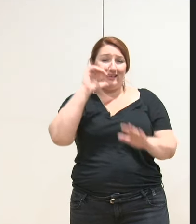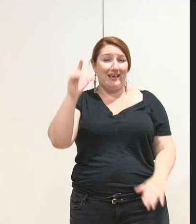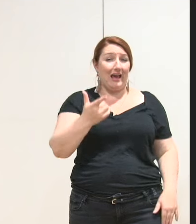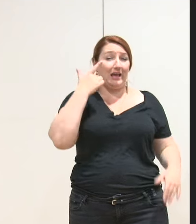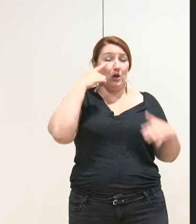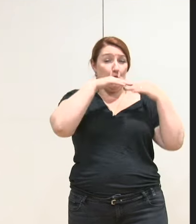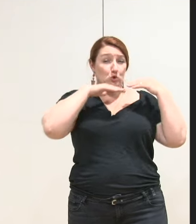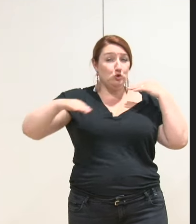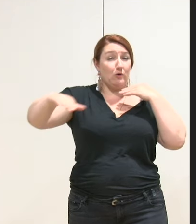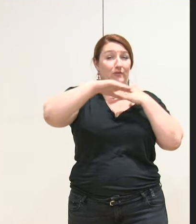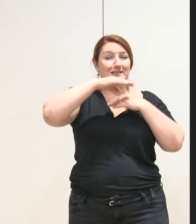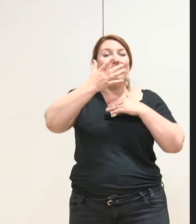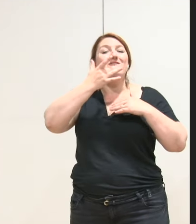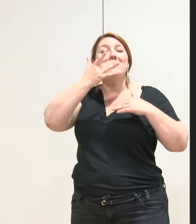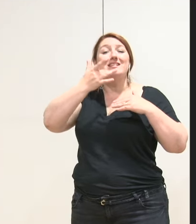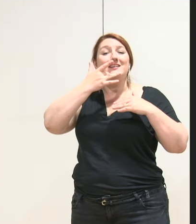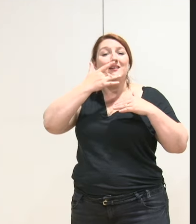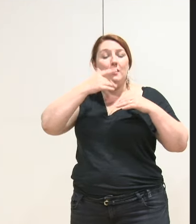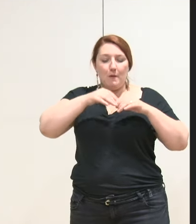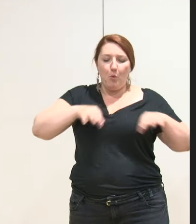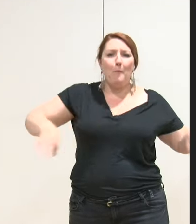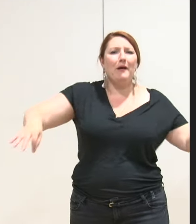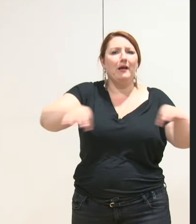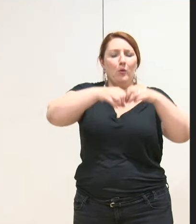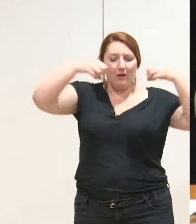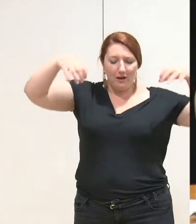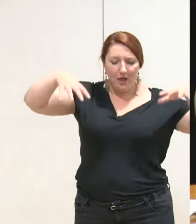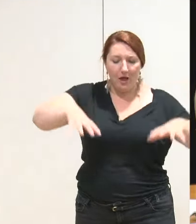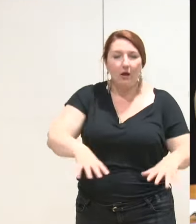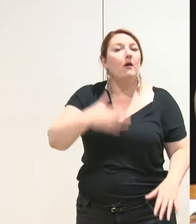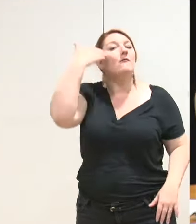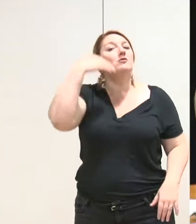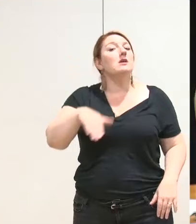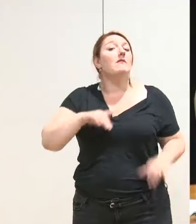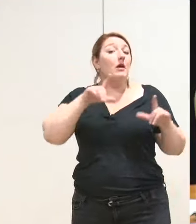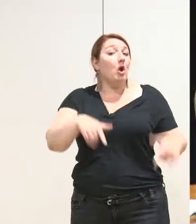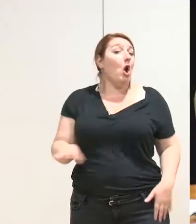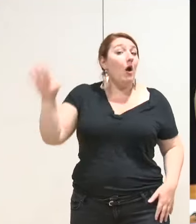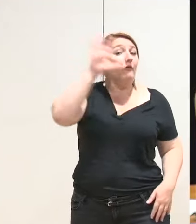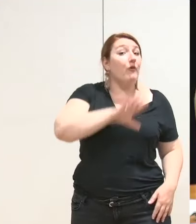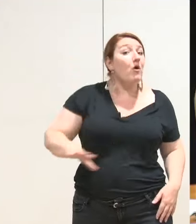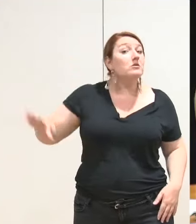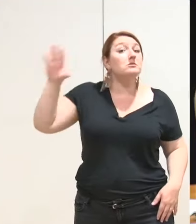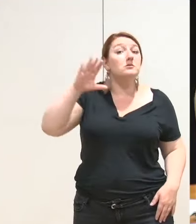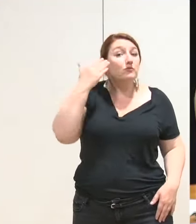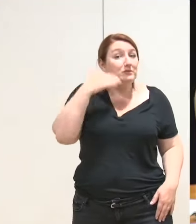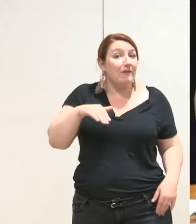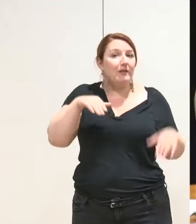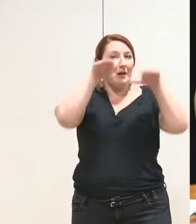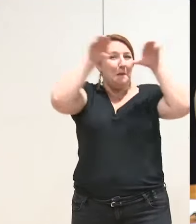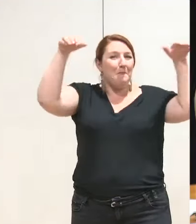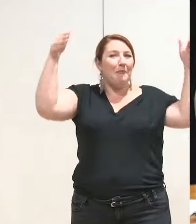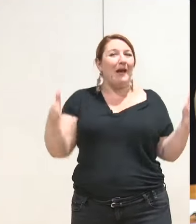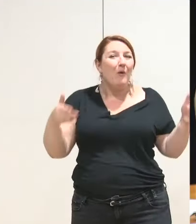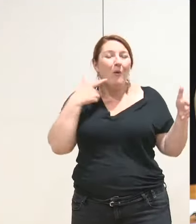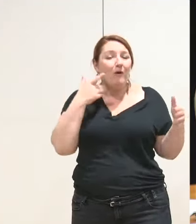vont éclairer le préo alors vous savez qu'un préo dans toutes les écoles de France pratiquement aucune n depuis lumière donc c'est euh